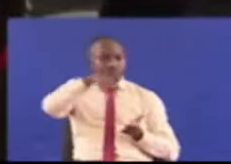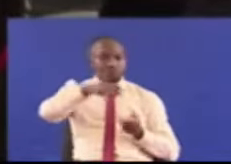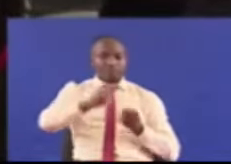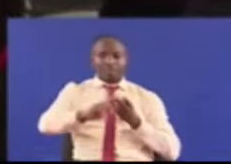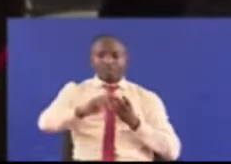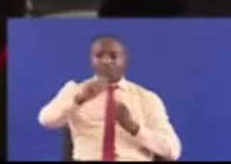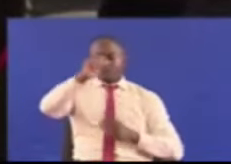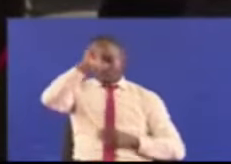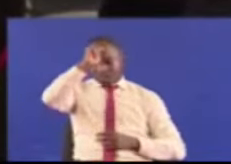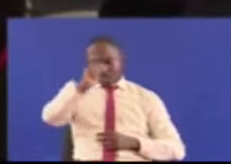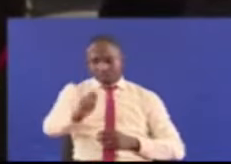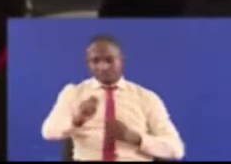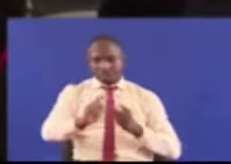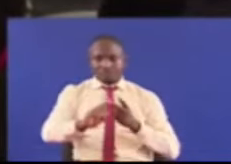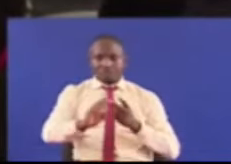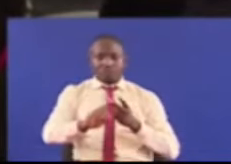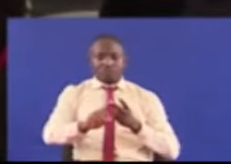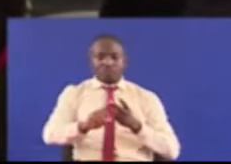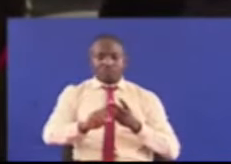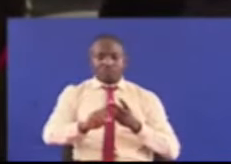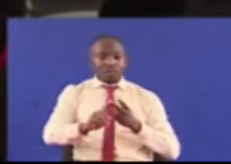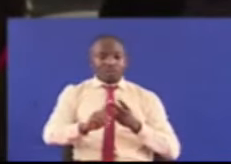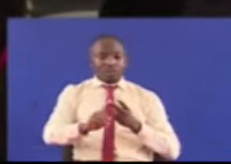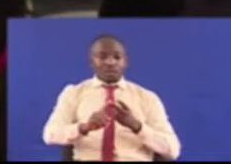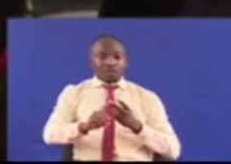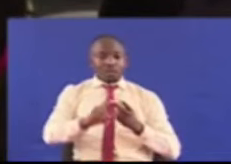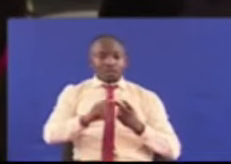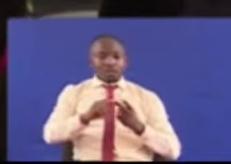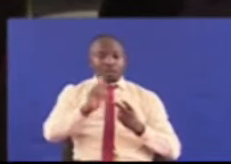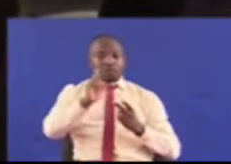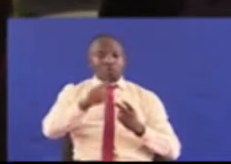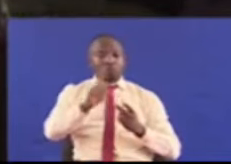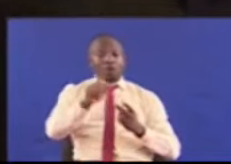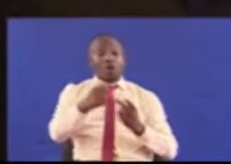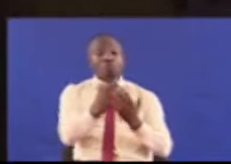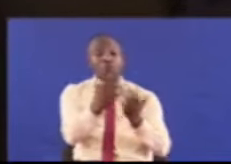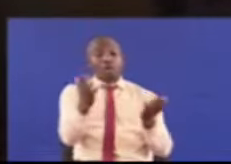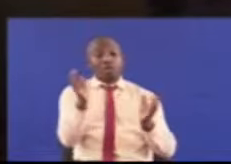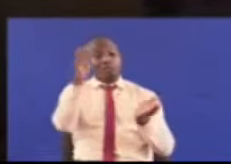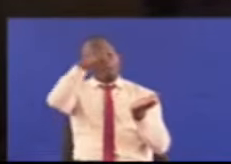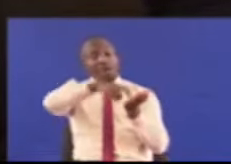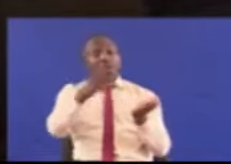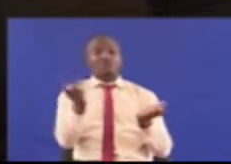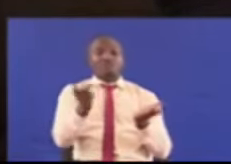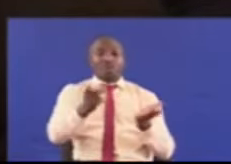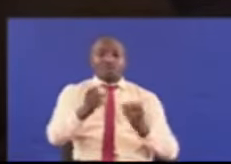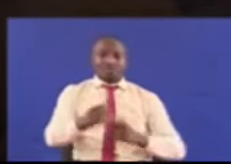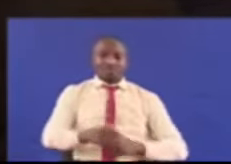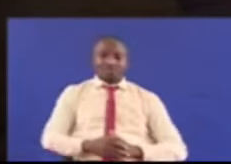Mheshimiwa mwenyekiti wa TPW, ingawa alisema alipia nani, walipanda wengi,